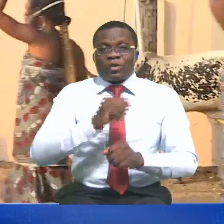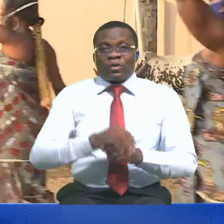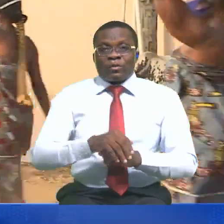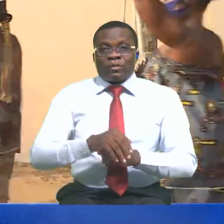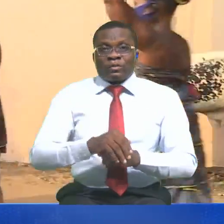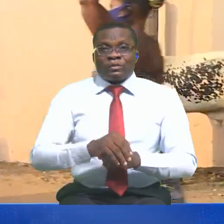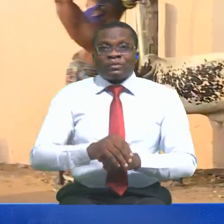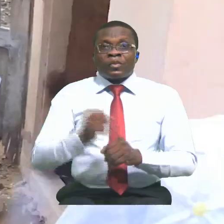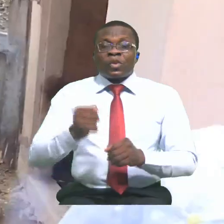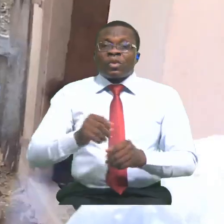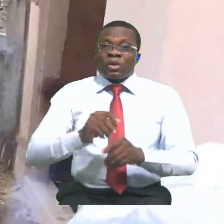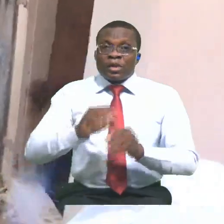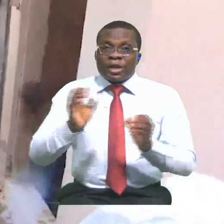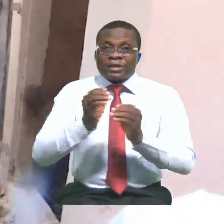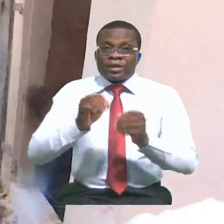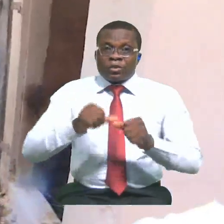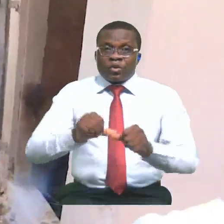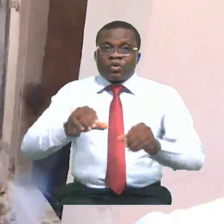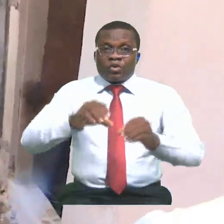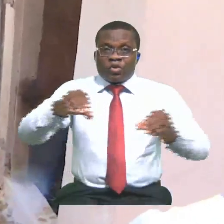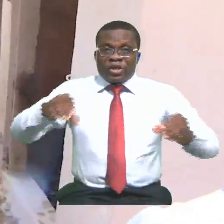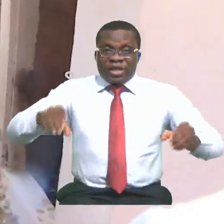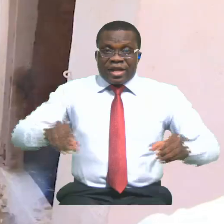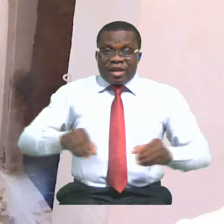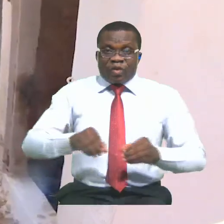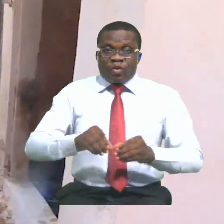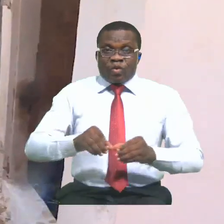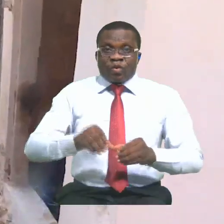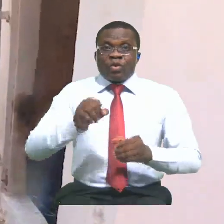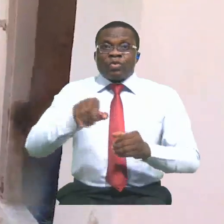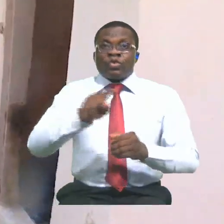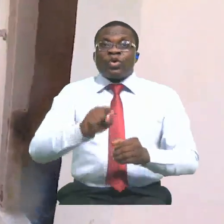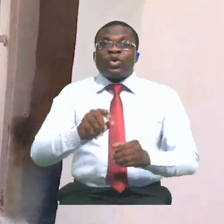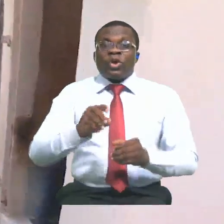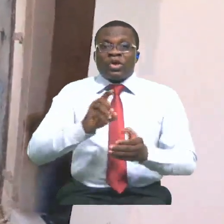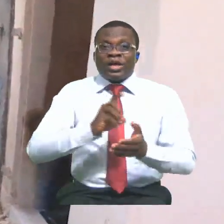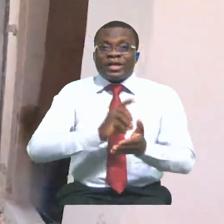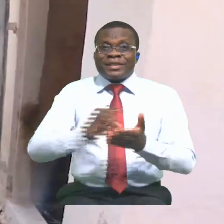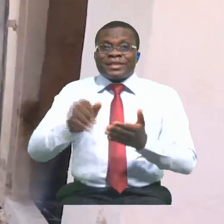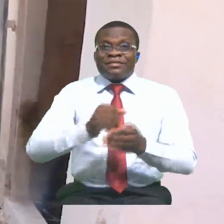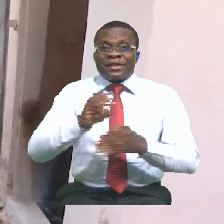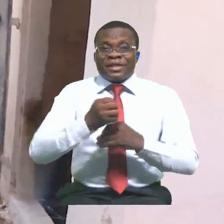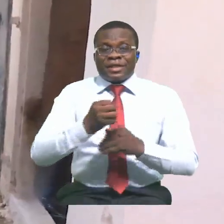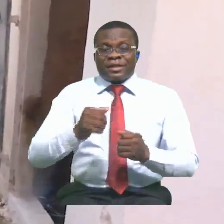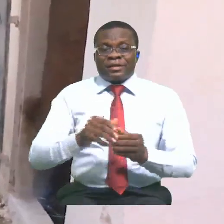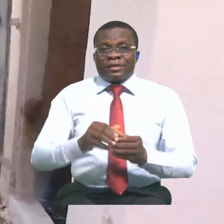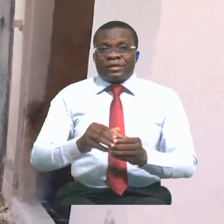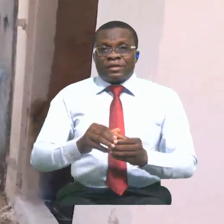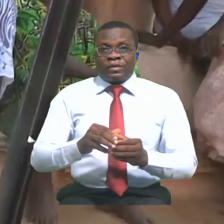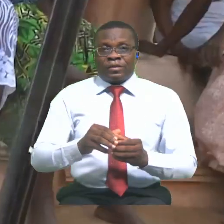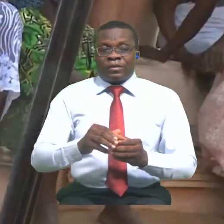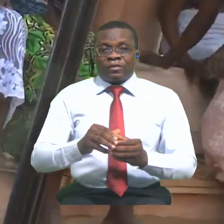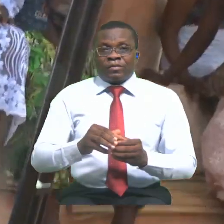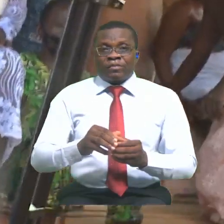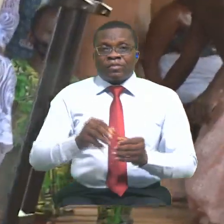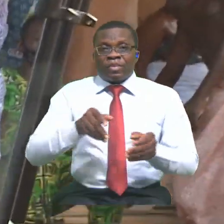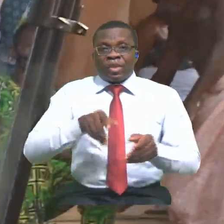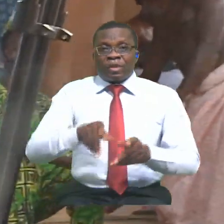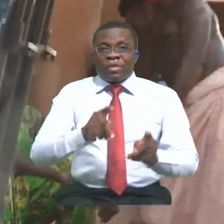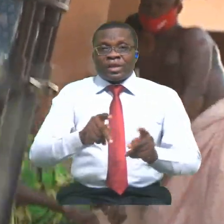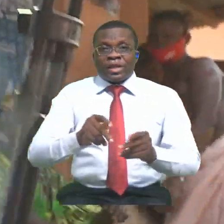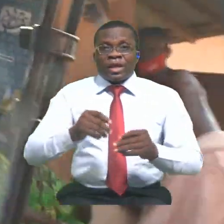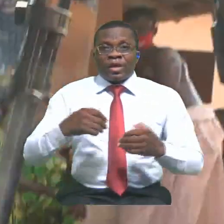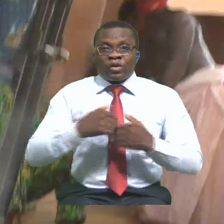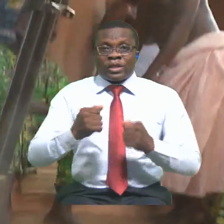Les rituels continuent dans la cour de la grande divinité, ceci avec délicatesse. Pendant que des animaux